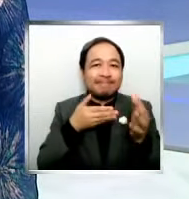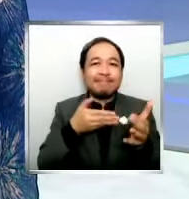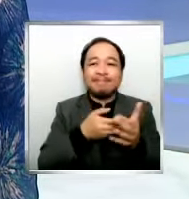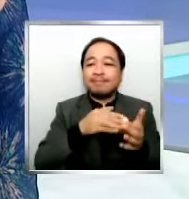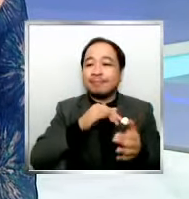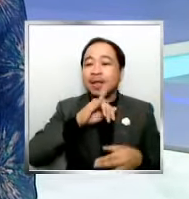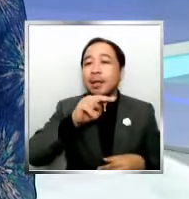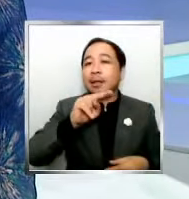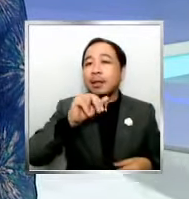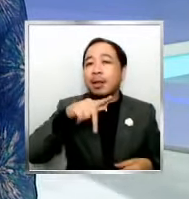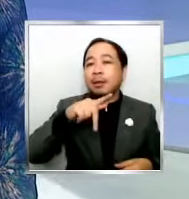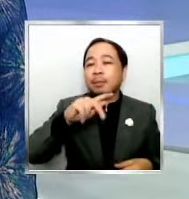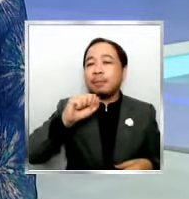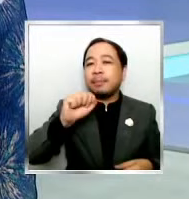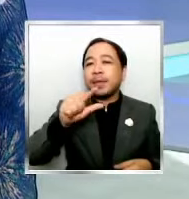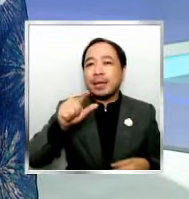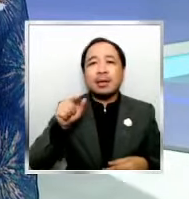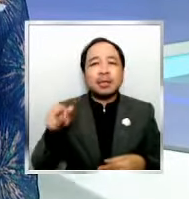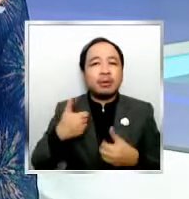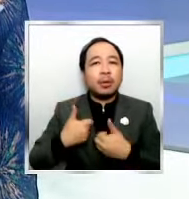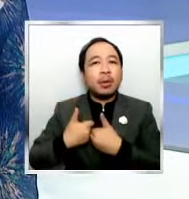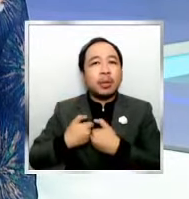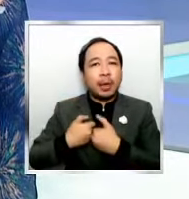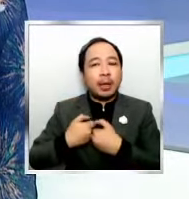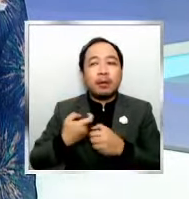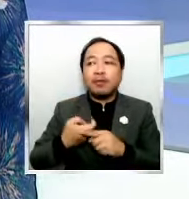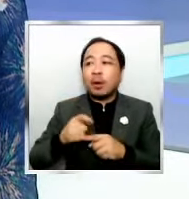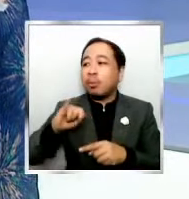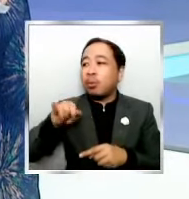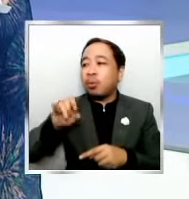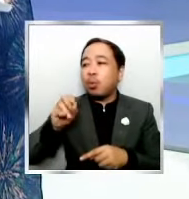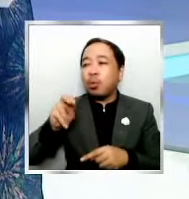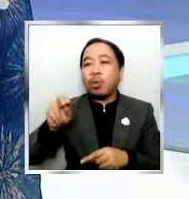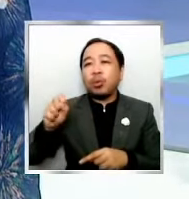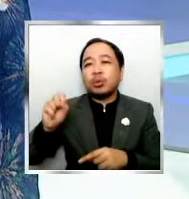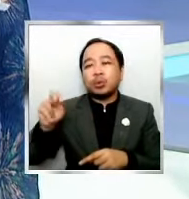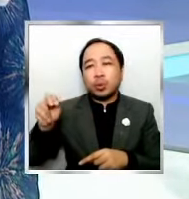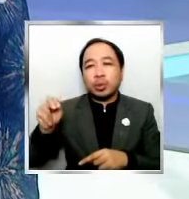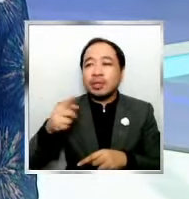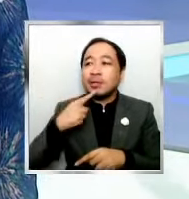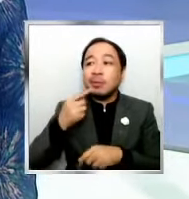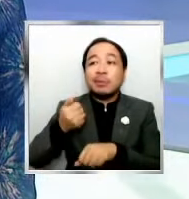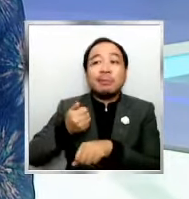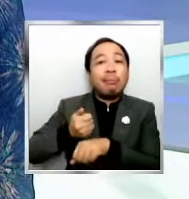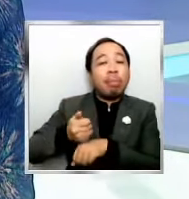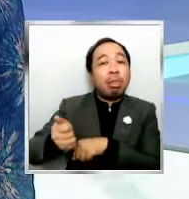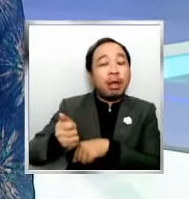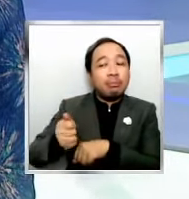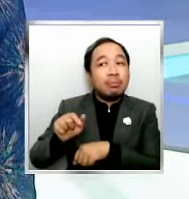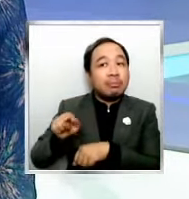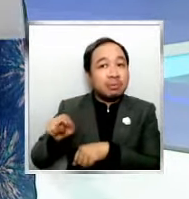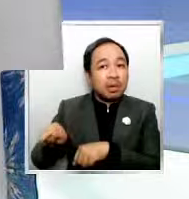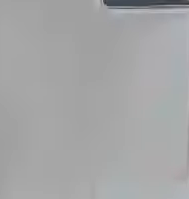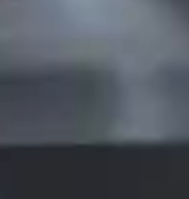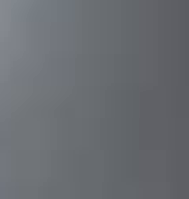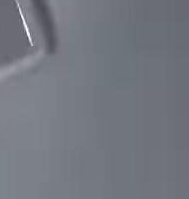ina ni Honson, isinisi ito sa anyay kapalpakan ng pulisya. Yan po ang tinutukan ni Maki